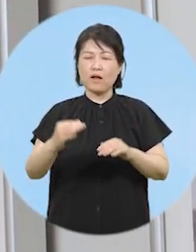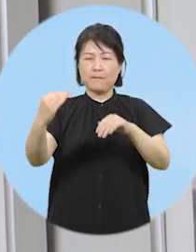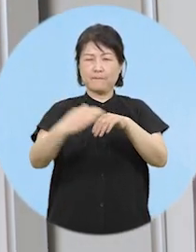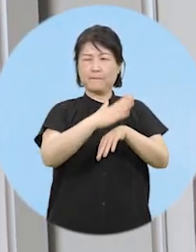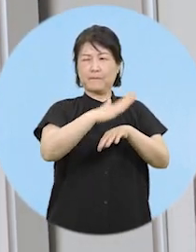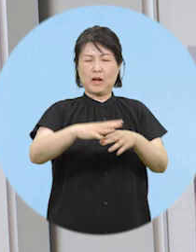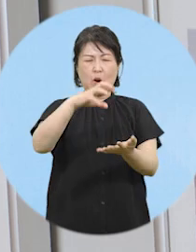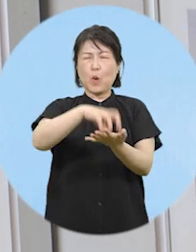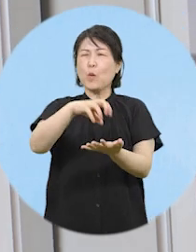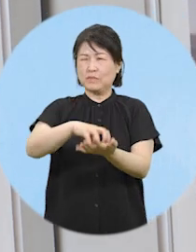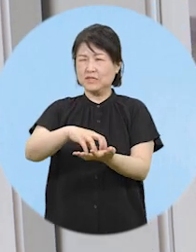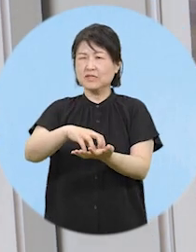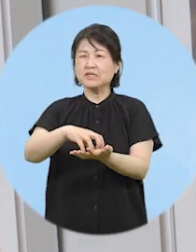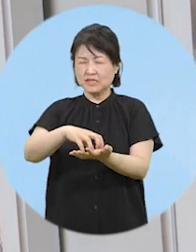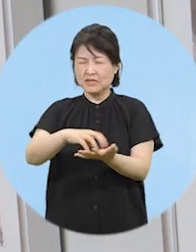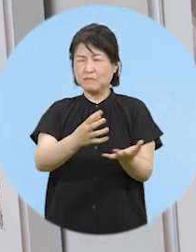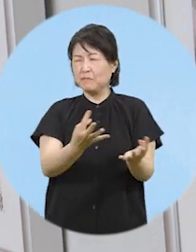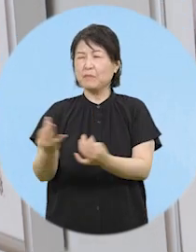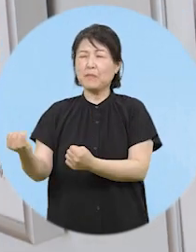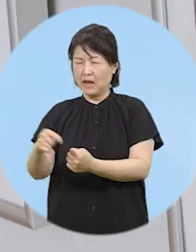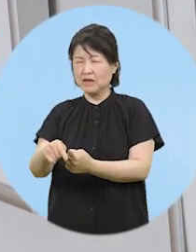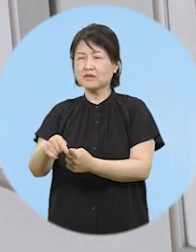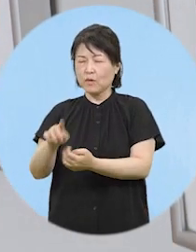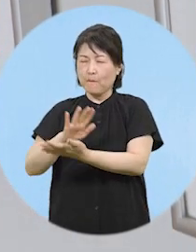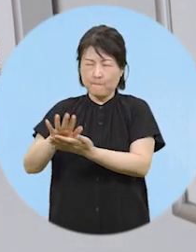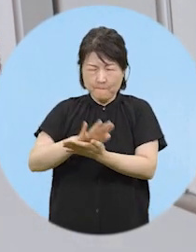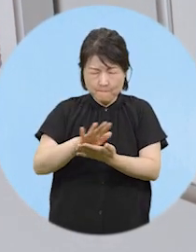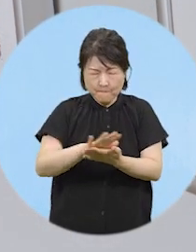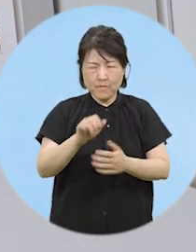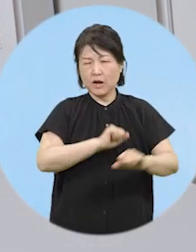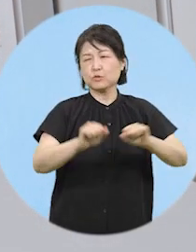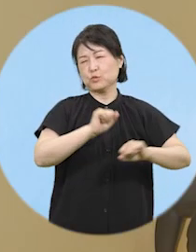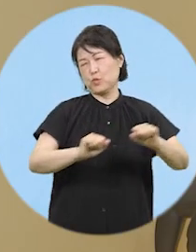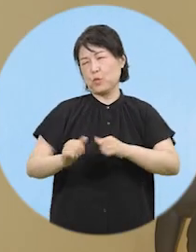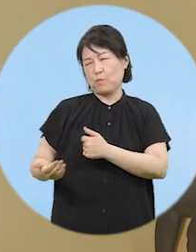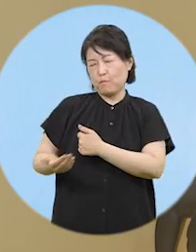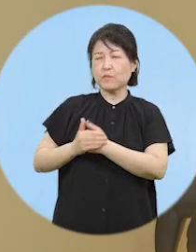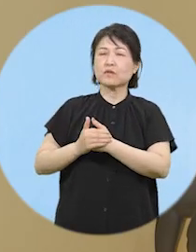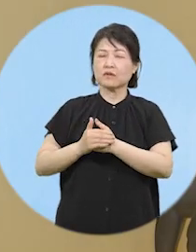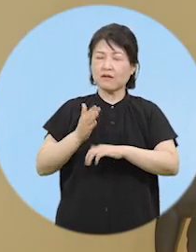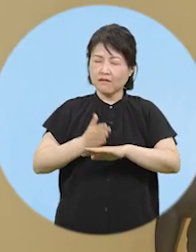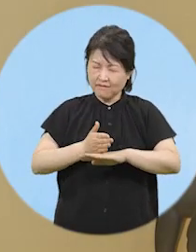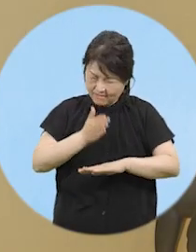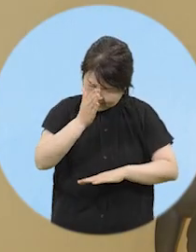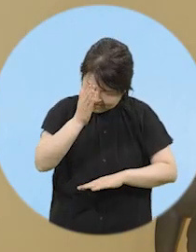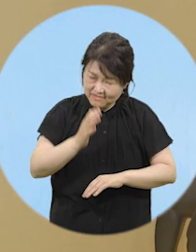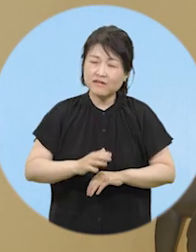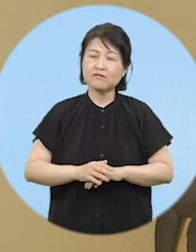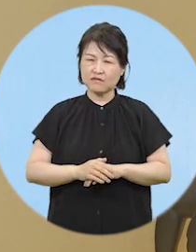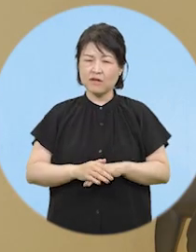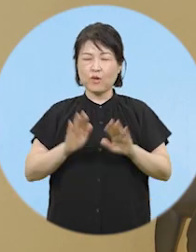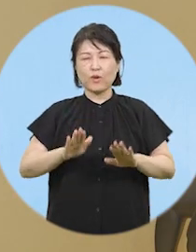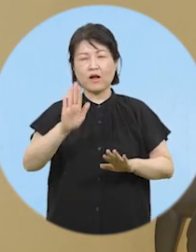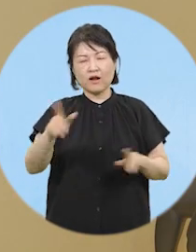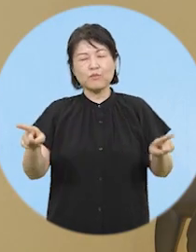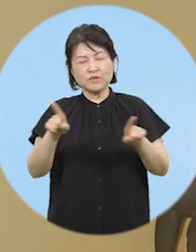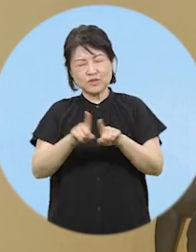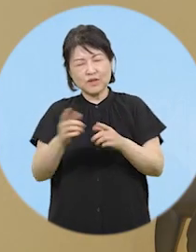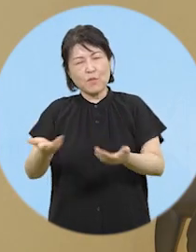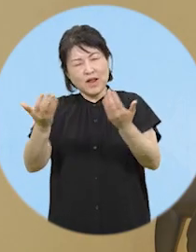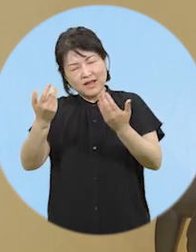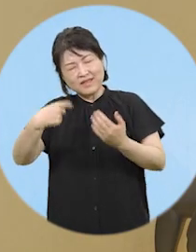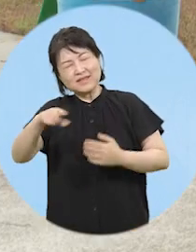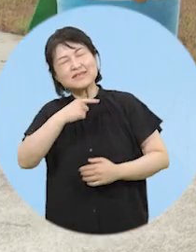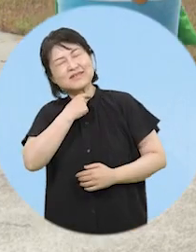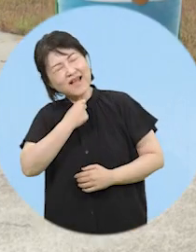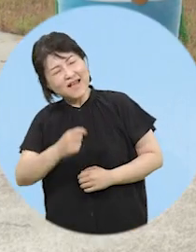時にみんなで一緒になって清掃したりとか、まあ、そういった活動もしていただいて、まあ、大変ありがたい存在なので、これからも一緒に盛り上げていきたい